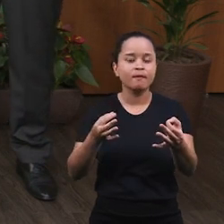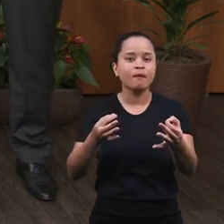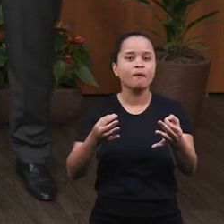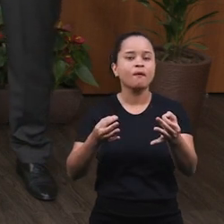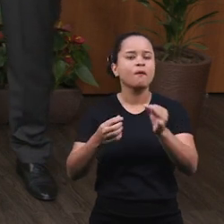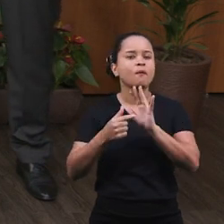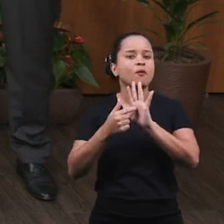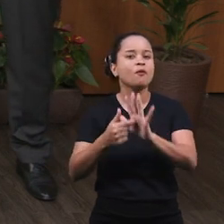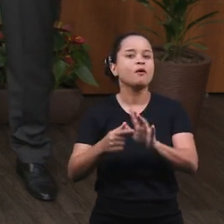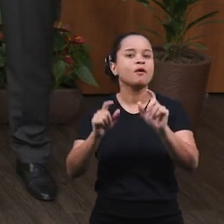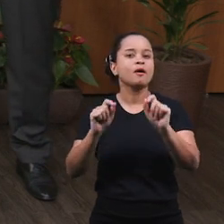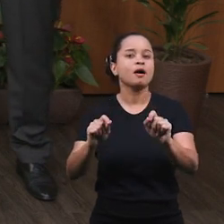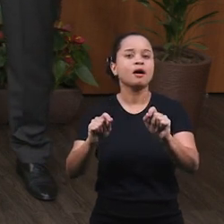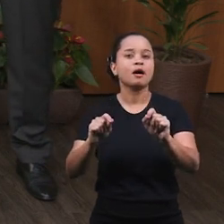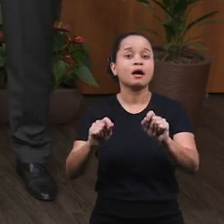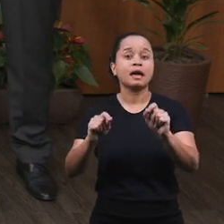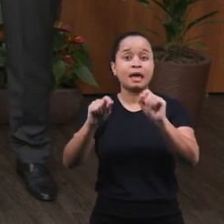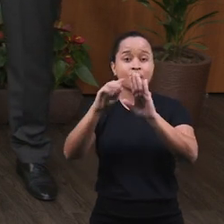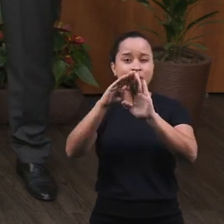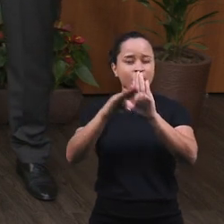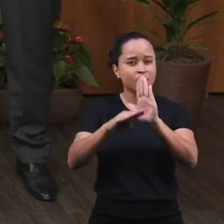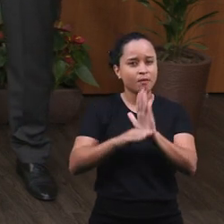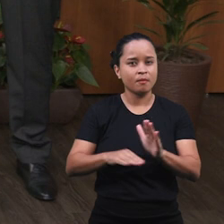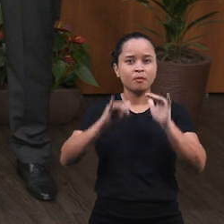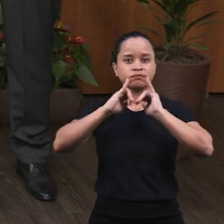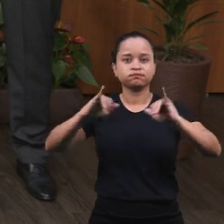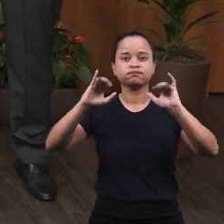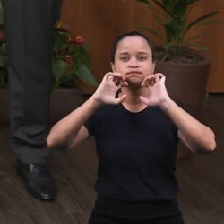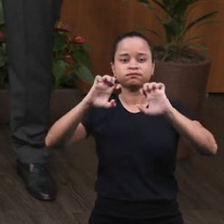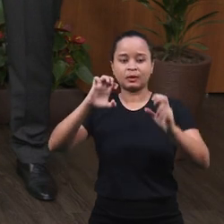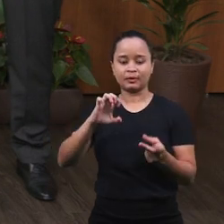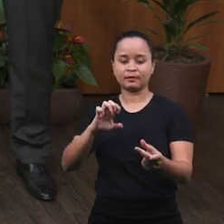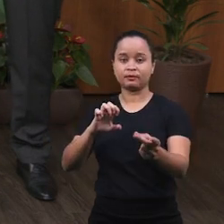sur la programmation en annonçant l'évangile éternel.